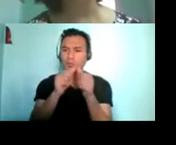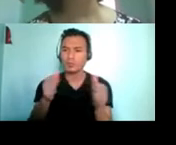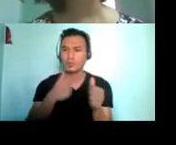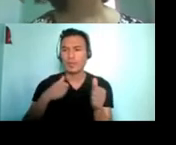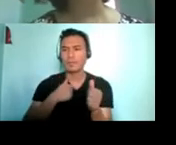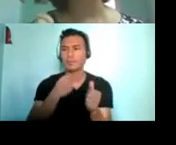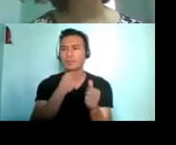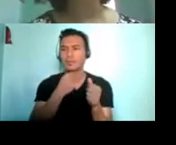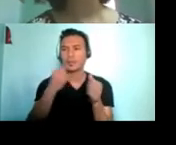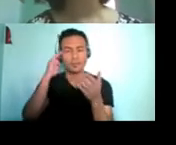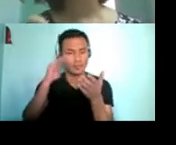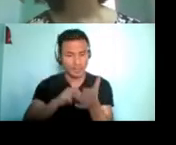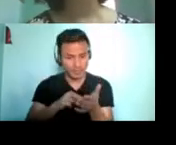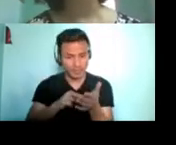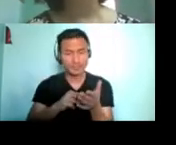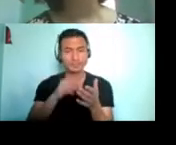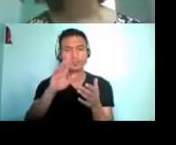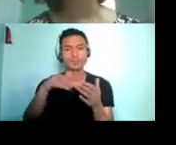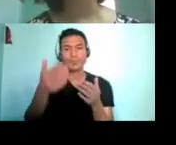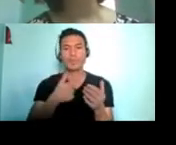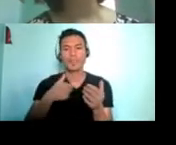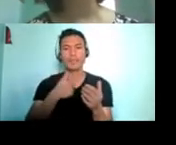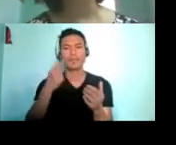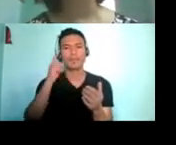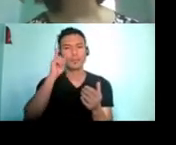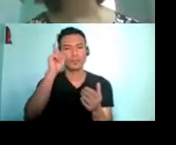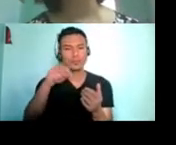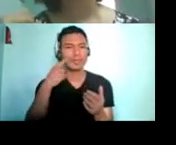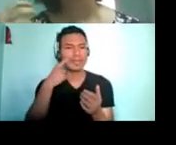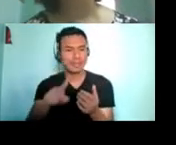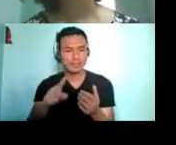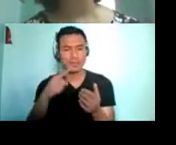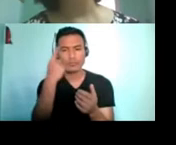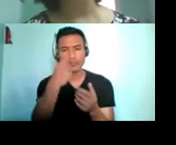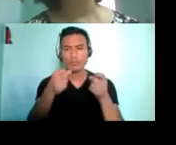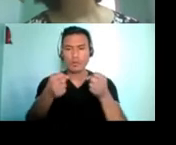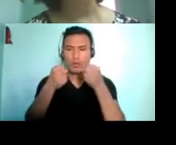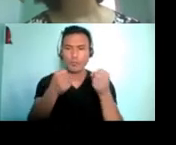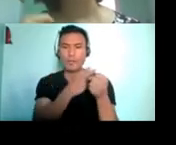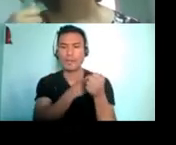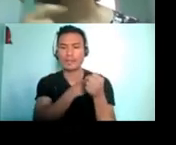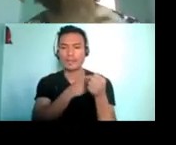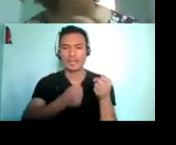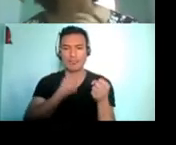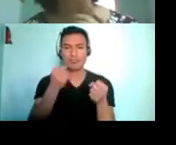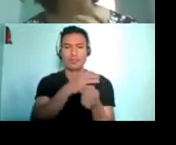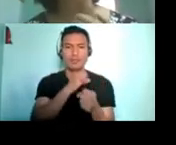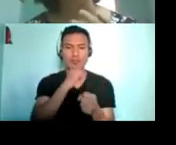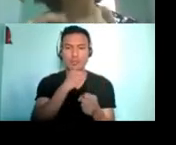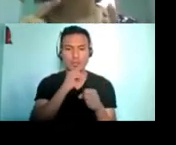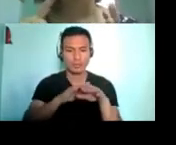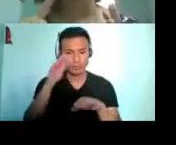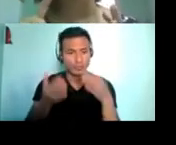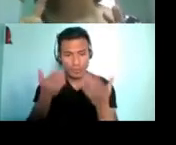सत्य मान्दै आयौँ र अनि त्यसपछि हामी भोलिका दिनमा कसैले कोही अलिक पावरफुल मान्छेले आफूभन्दा उमेरले ठुलो